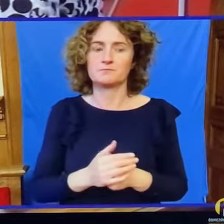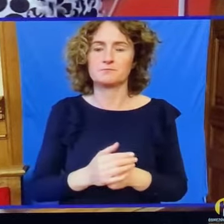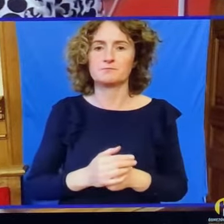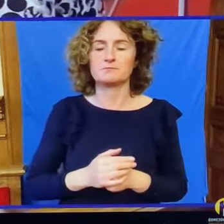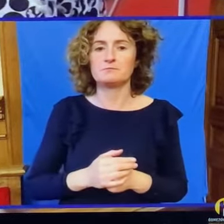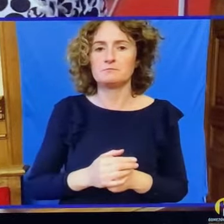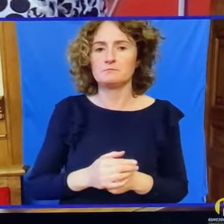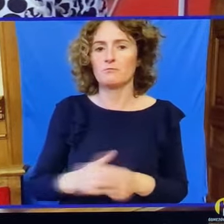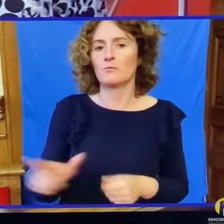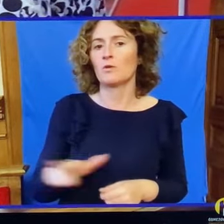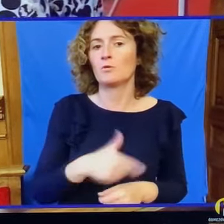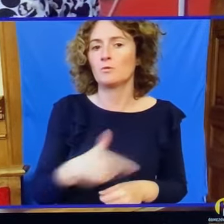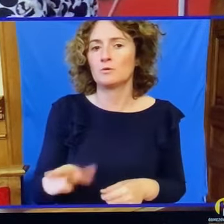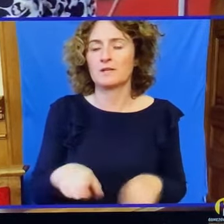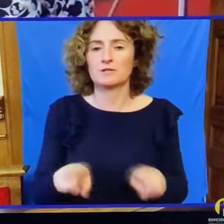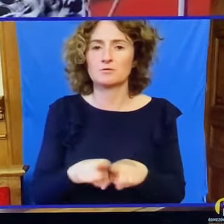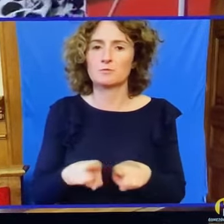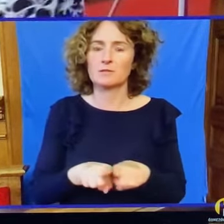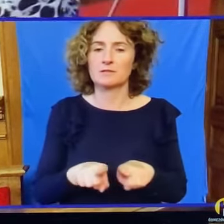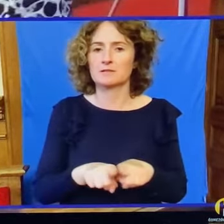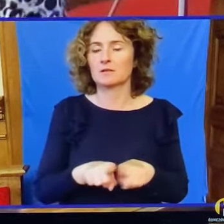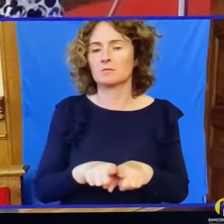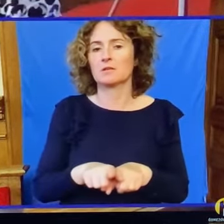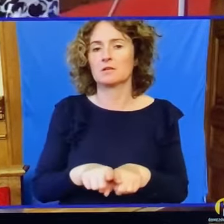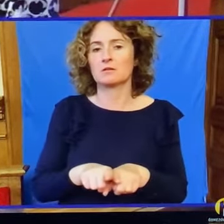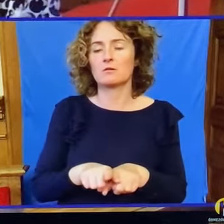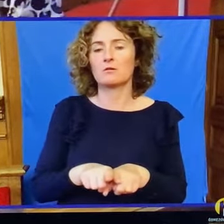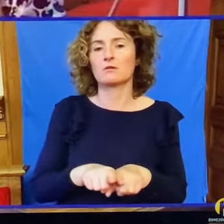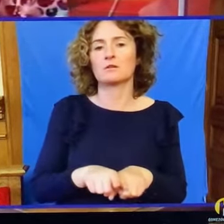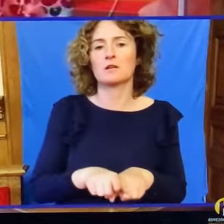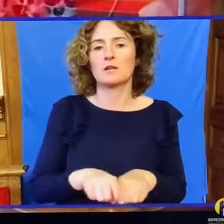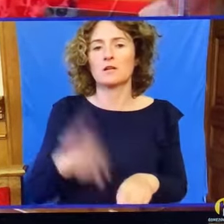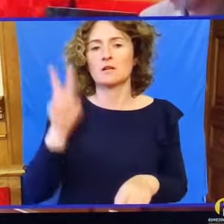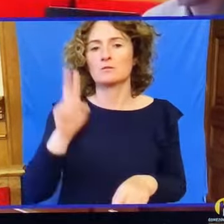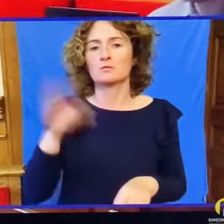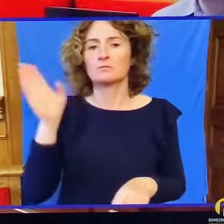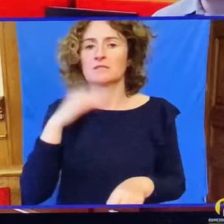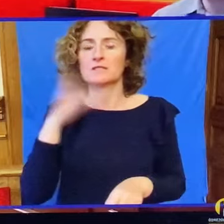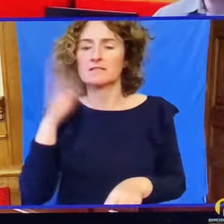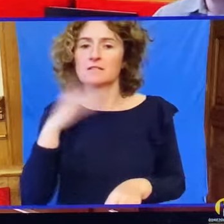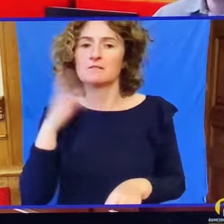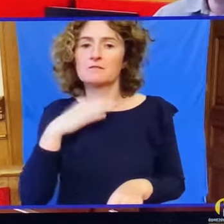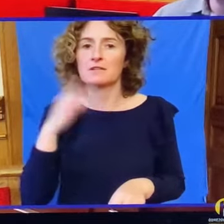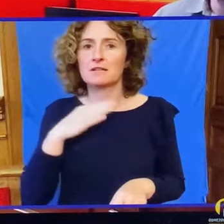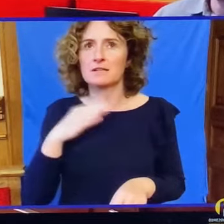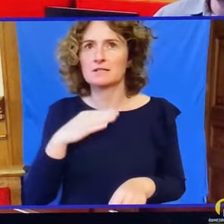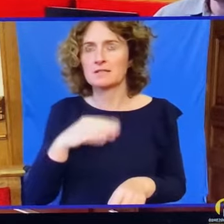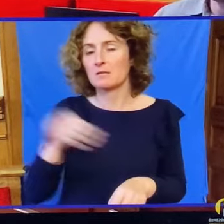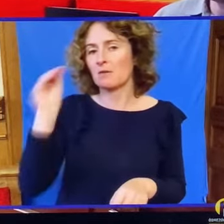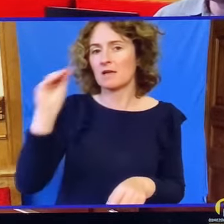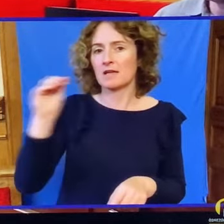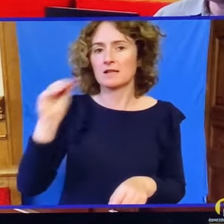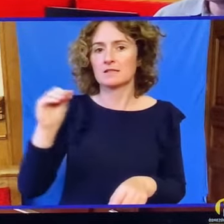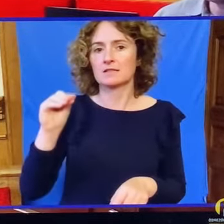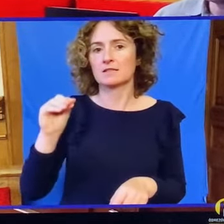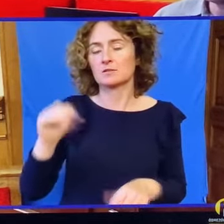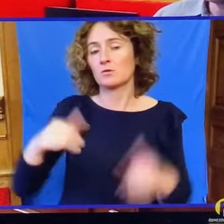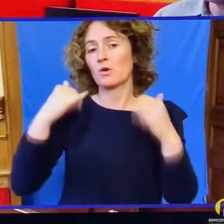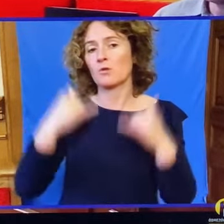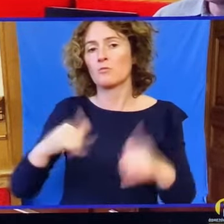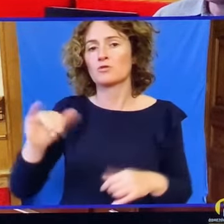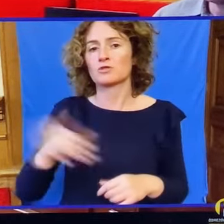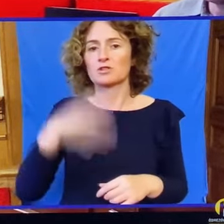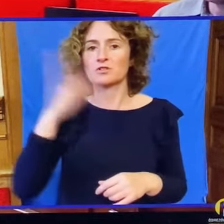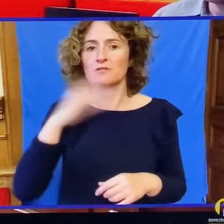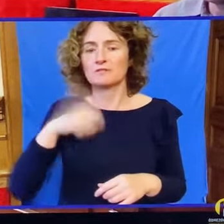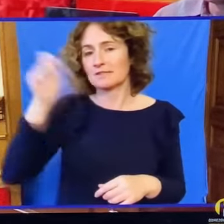Krupicer Ferenccel egyszer bejelentettük, hogy hozzászólunk, a fideszes képviselők azonnal kivonultak. Most mégis, önöknek